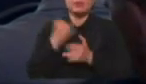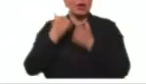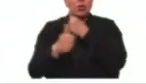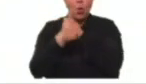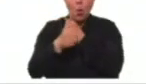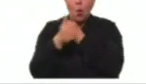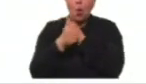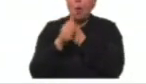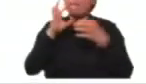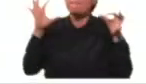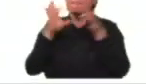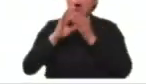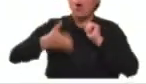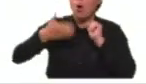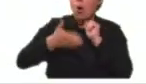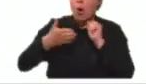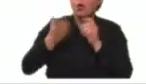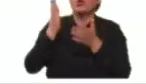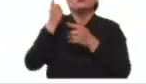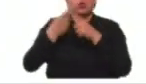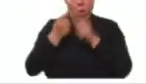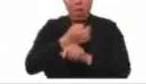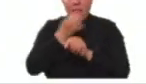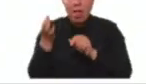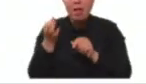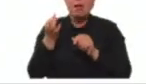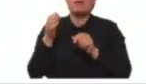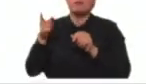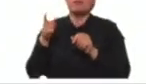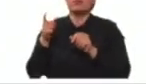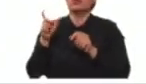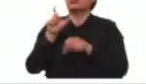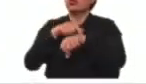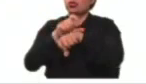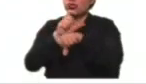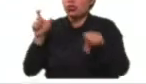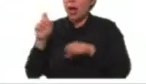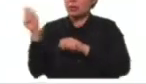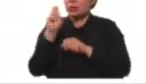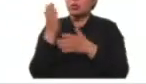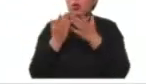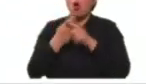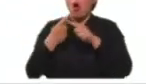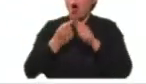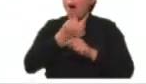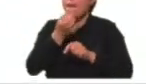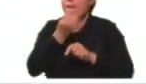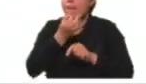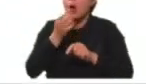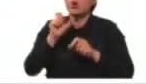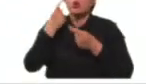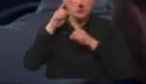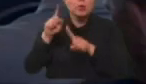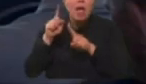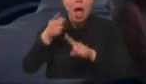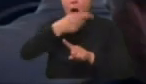Jeśli chodzi natomiast o połączenia kolejowe, tu jest trochę lepiej, ponieważ czas przejazdów nieco się poprawił, ale przede wszystkim to, co zauważyliśmy i to,